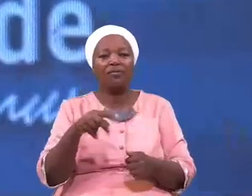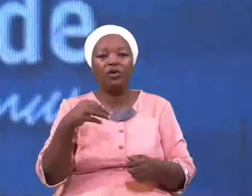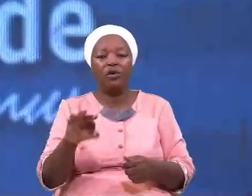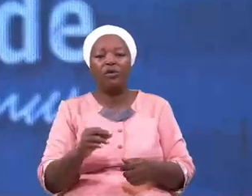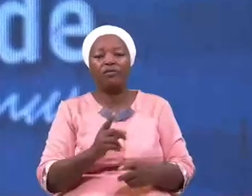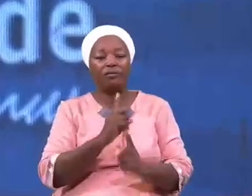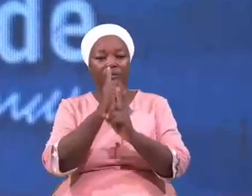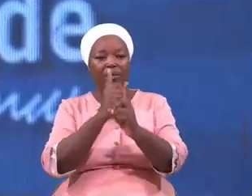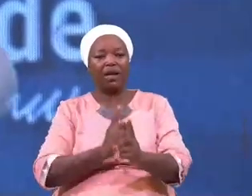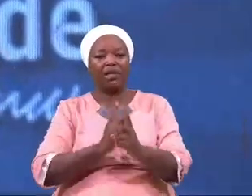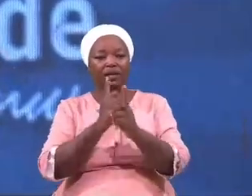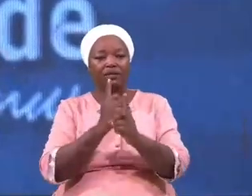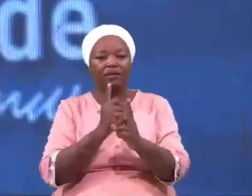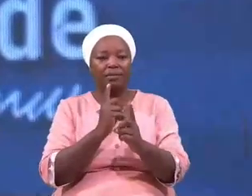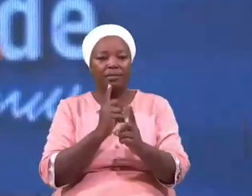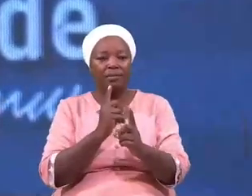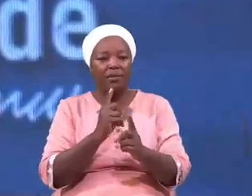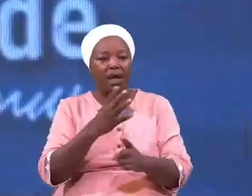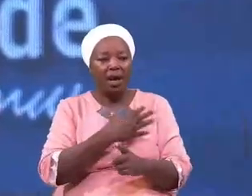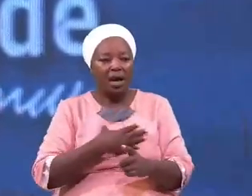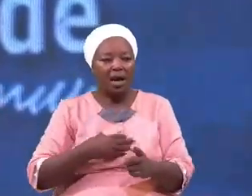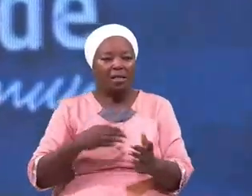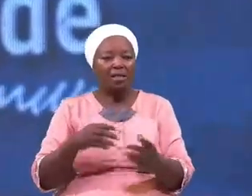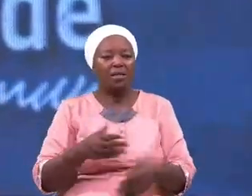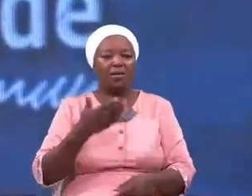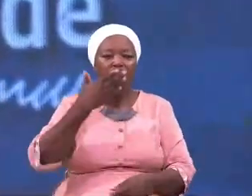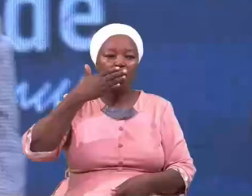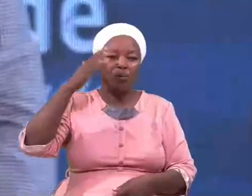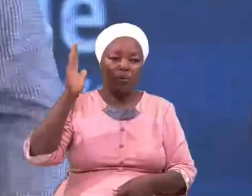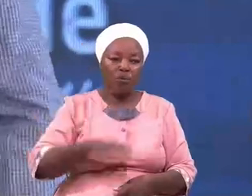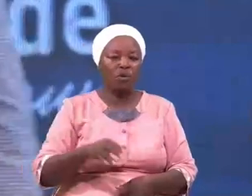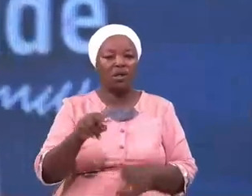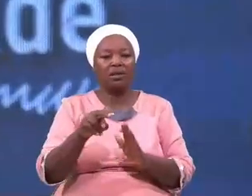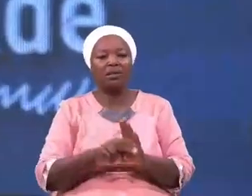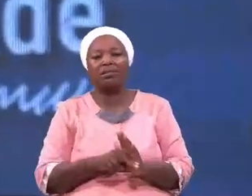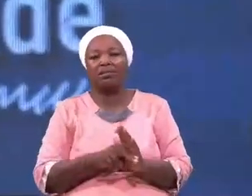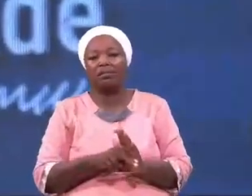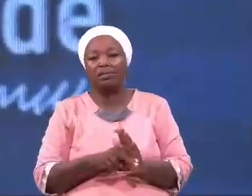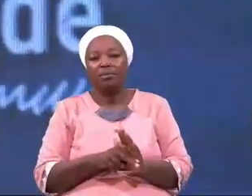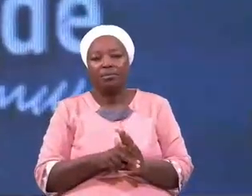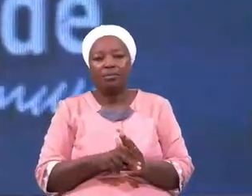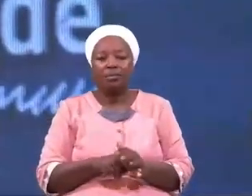non avec un levain de malice et de méchanceté.